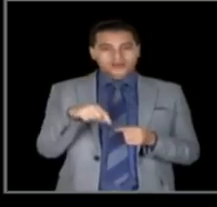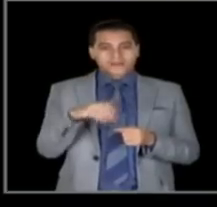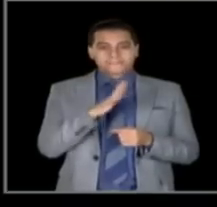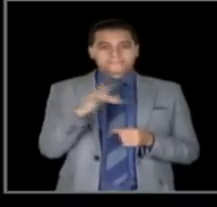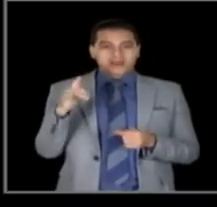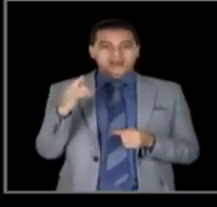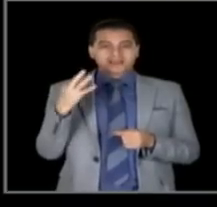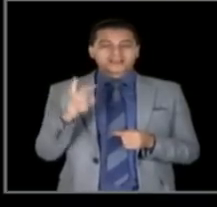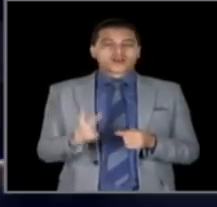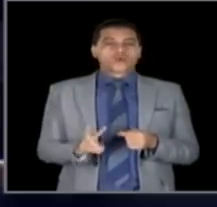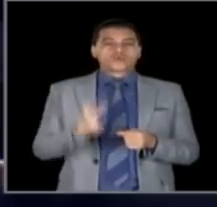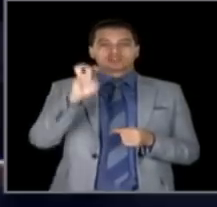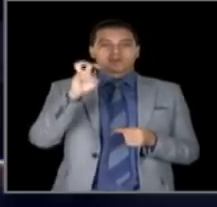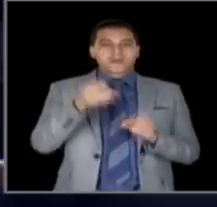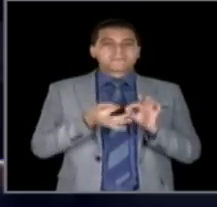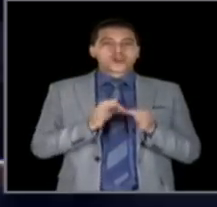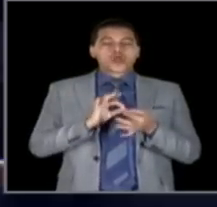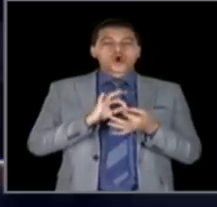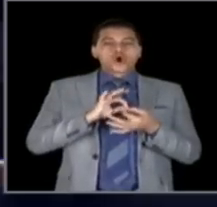173 مليون دولار.